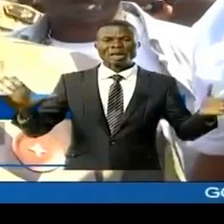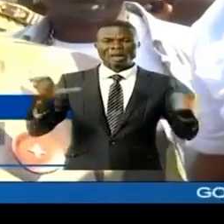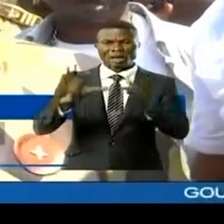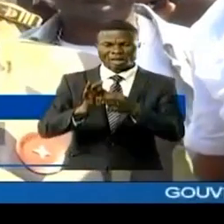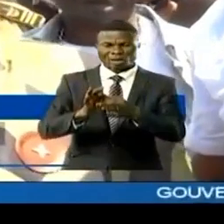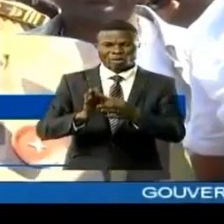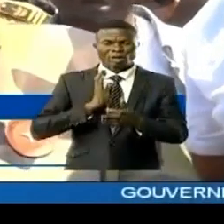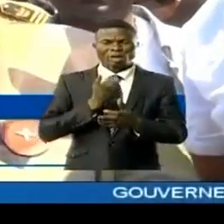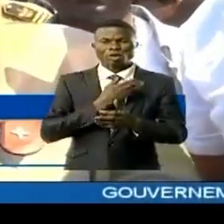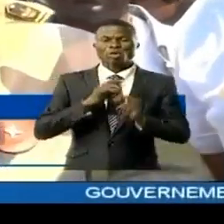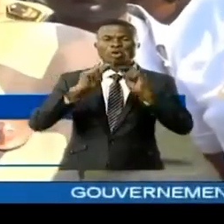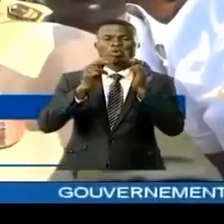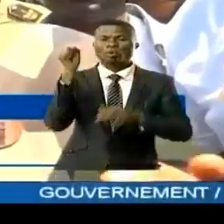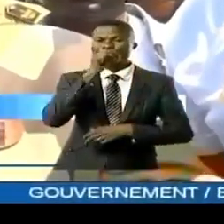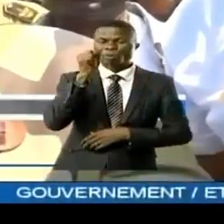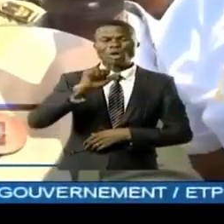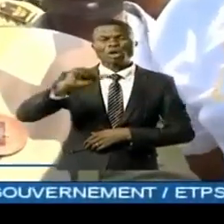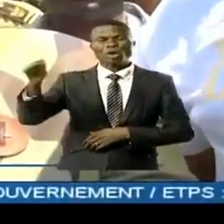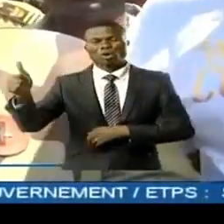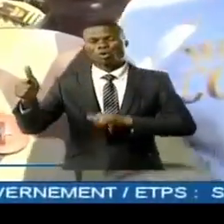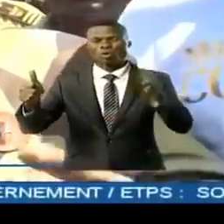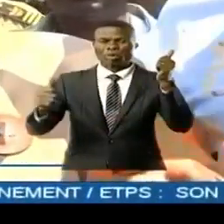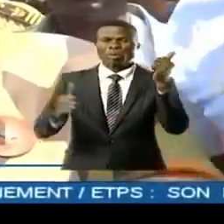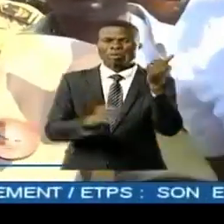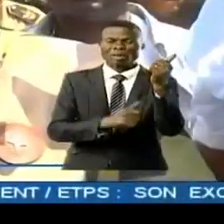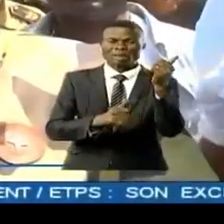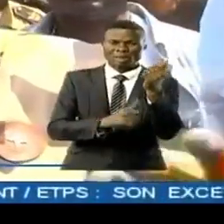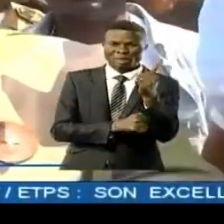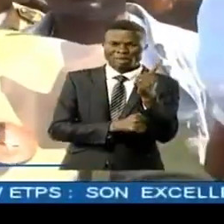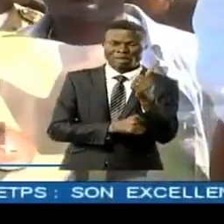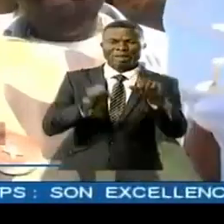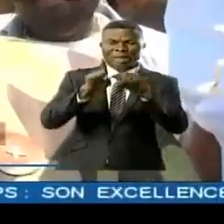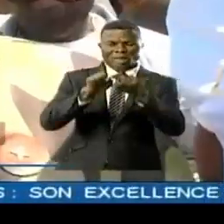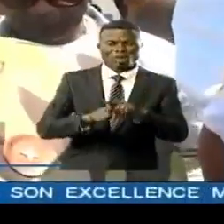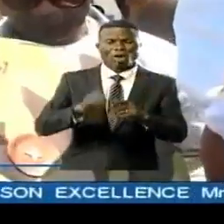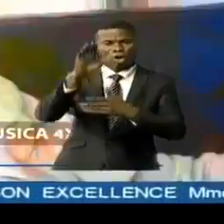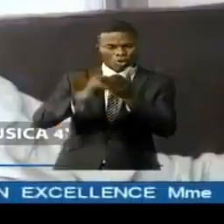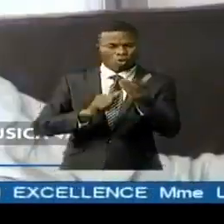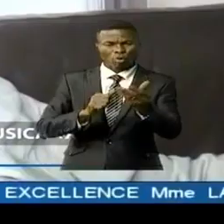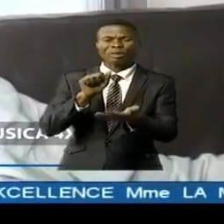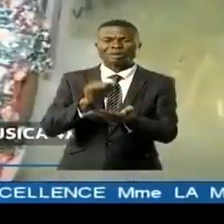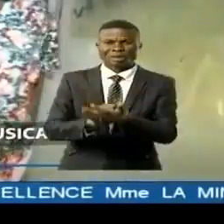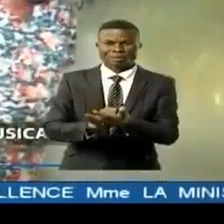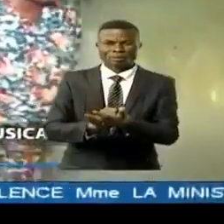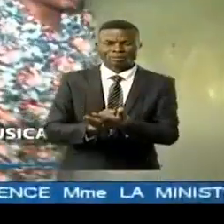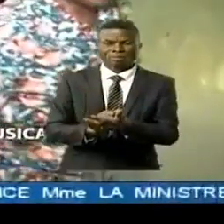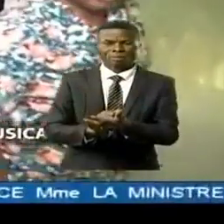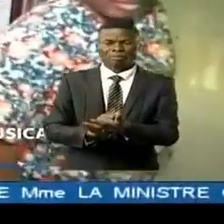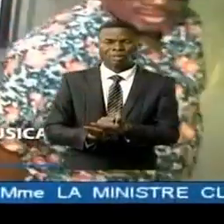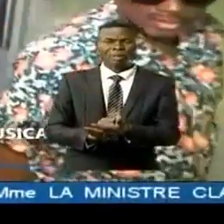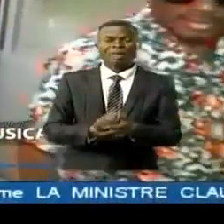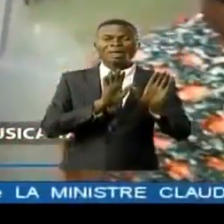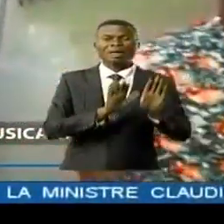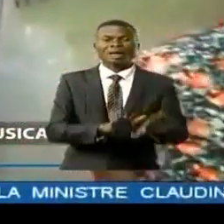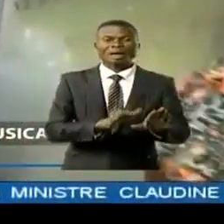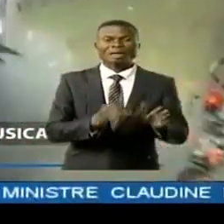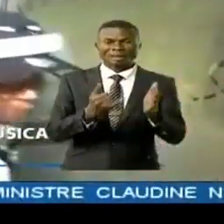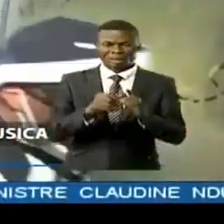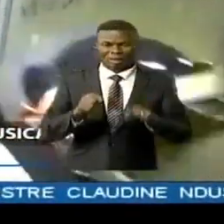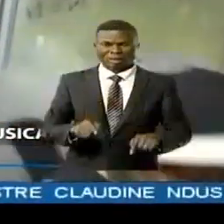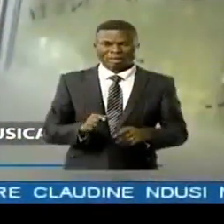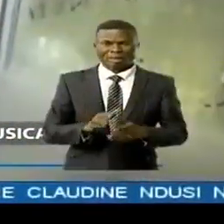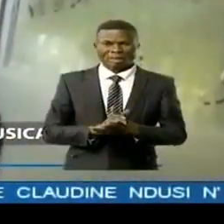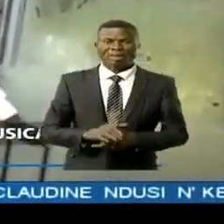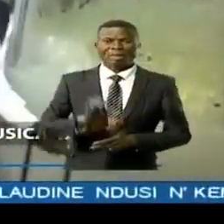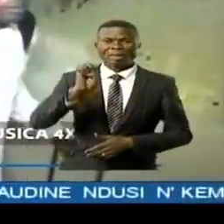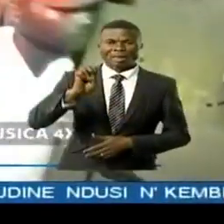je veux que les autres secteurs les autres domaines aussi emboîte le pas sont attendus ce week-end et mélia